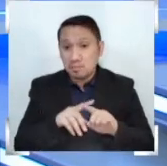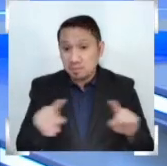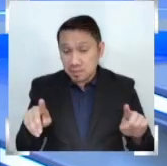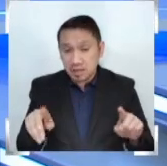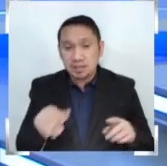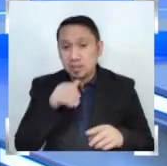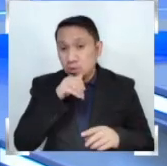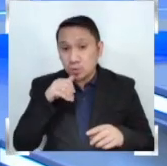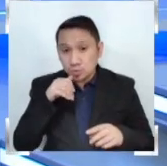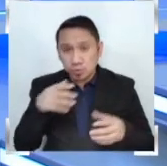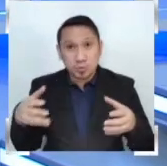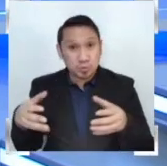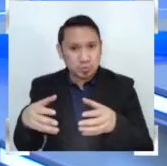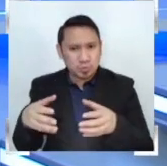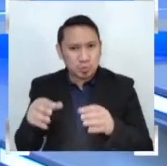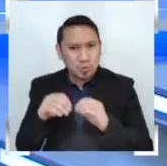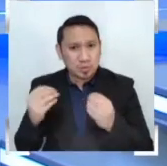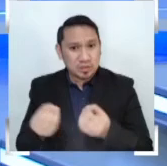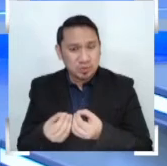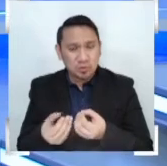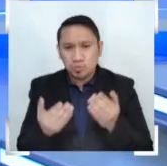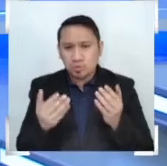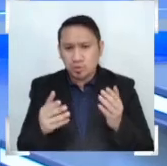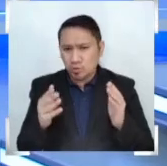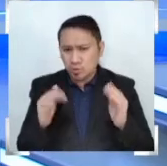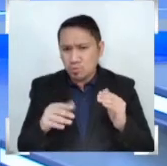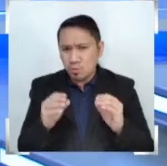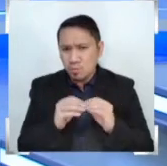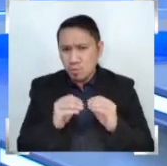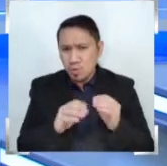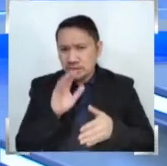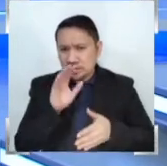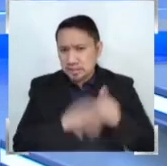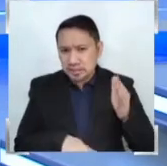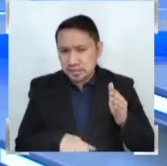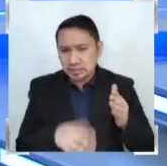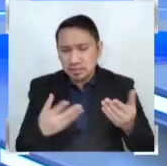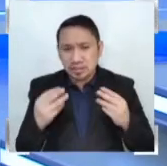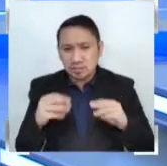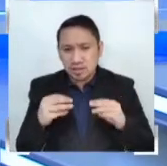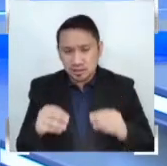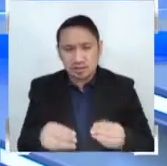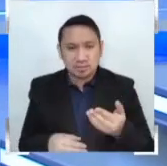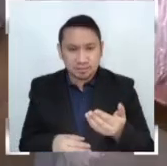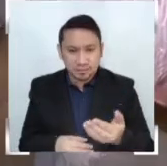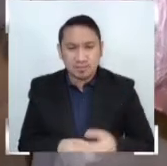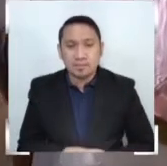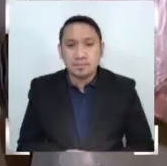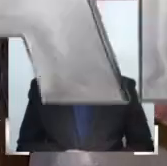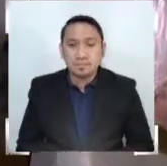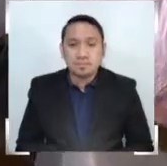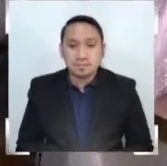agrikultura o sinag, dapat higit na mas mababa pa ang presyo sa palengke. Kung bakit, alamin sa pagsaksi ni Mark Salazar.